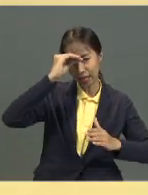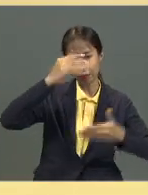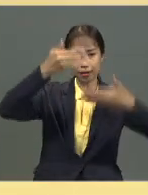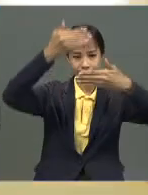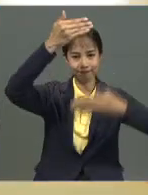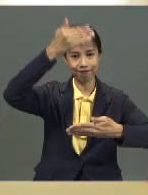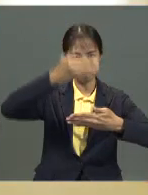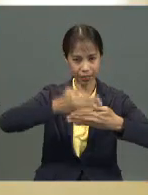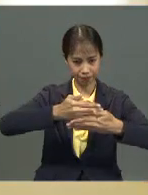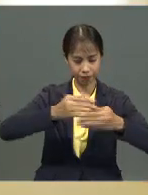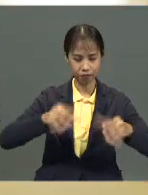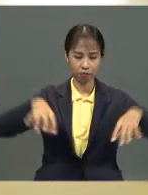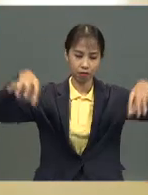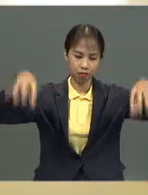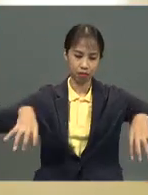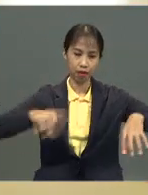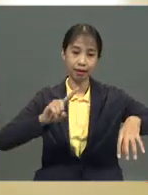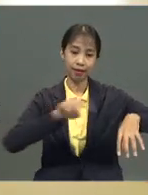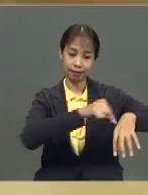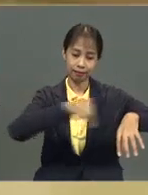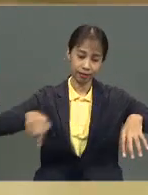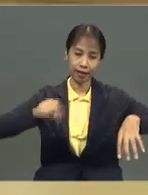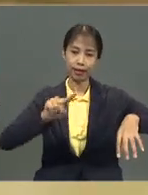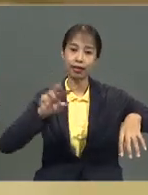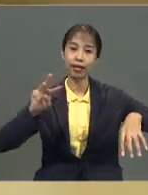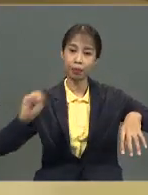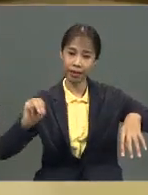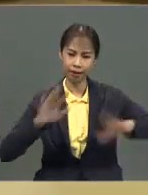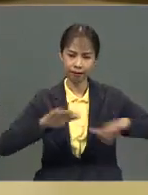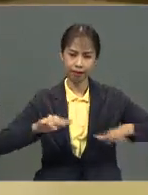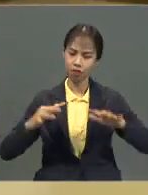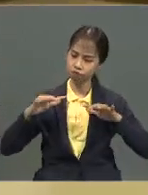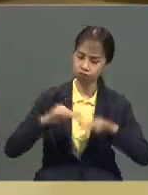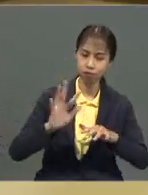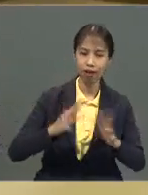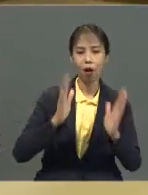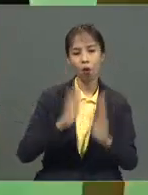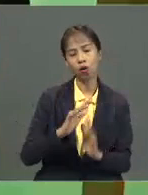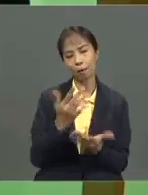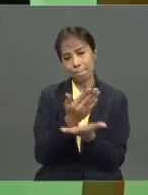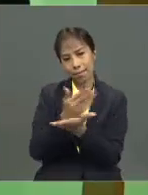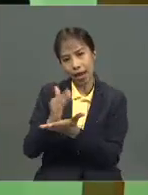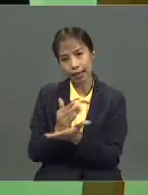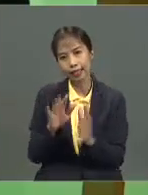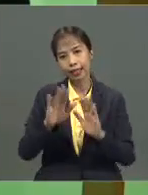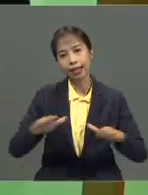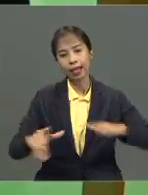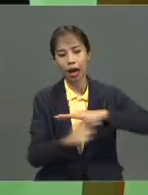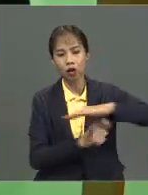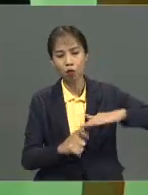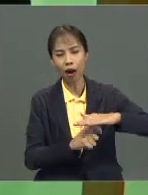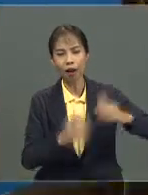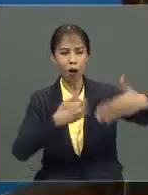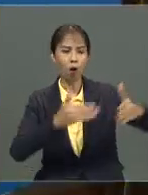โต๊ะอย่างน้อย1เมตรเพิ่มจำนวนห้องเรียนและจำกัดจำนวนนักเรียนค่ะโดยระดับชั้นอนุบาลก็จำกัดไม่เกิน15ค